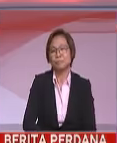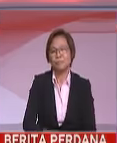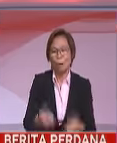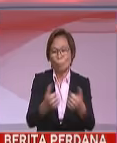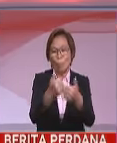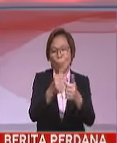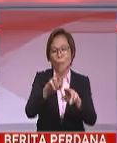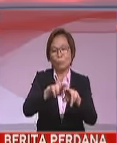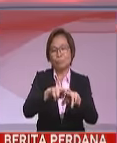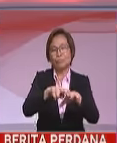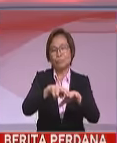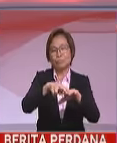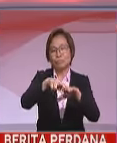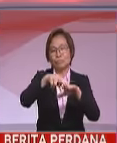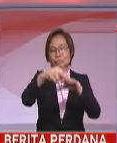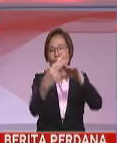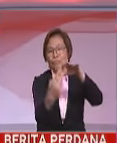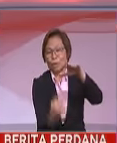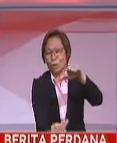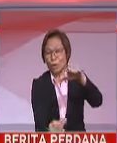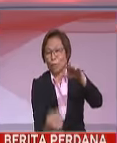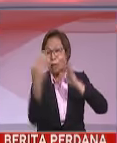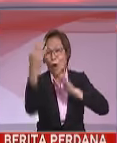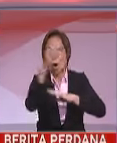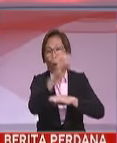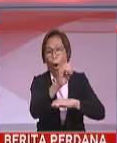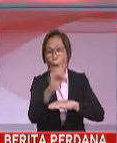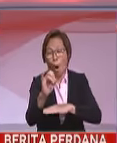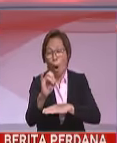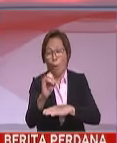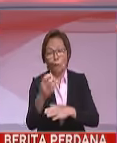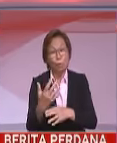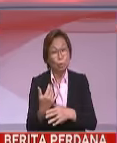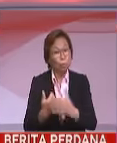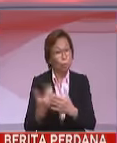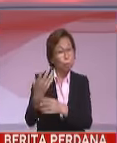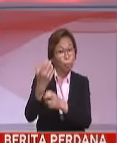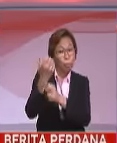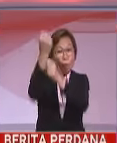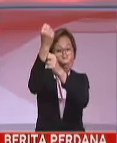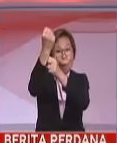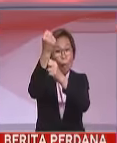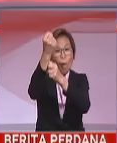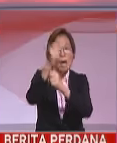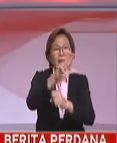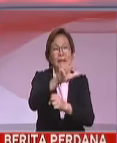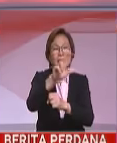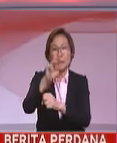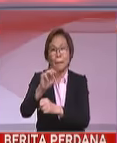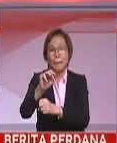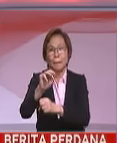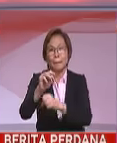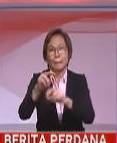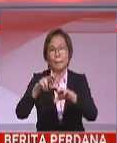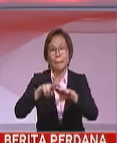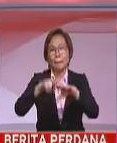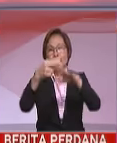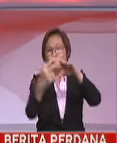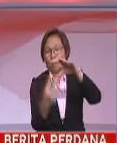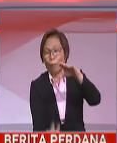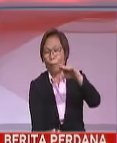Kejuaraan terjun antarabangsa Malaysia, penerjun negara Oi Zee Liang terus mengungguli hari terakhir acara 3 meter papan anjal